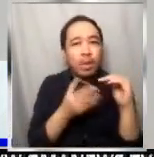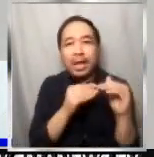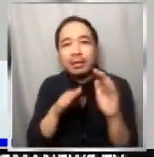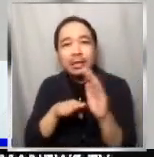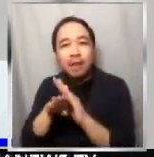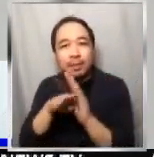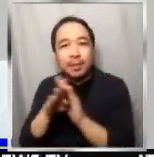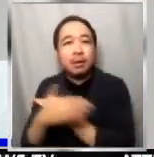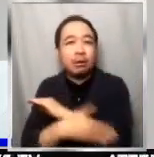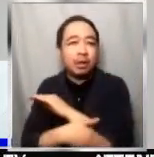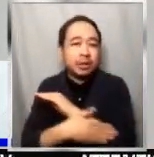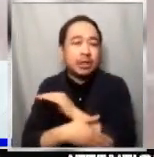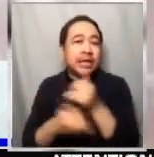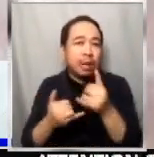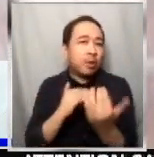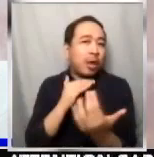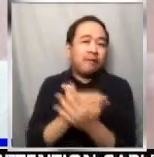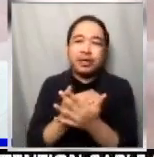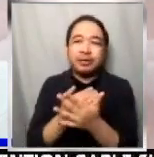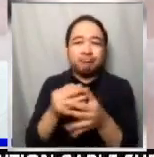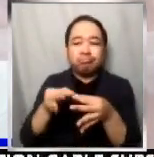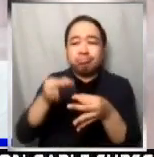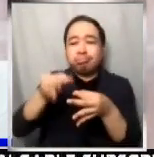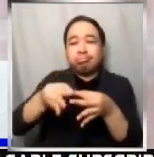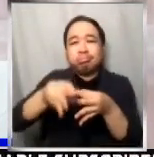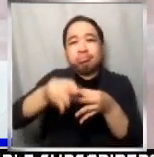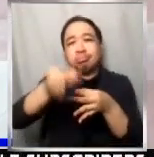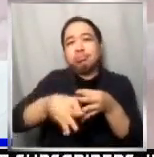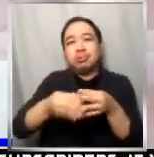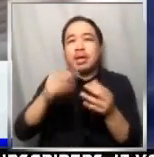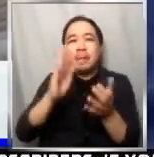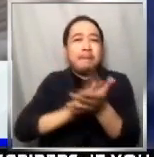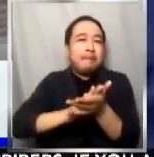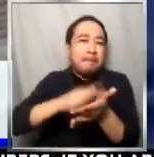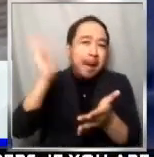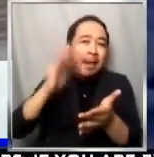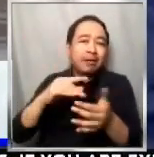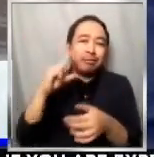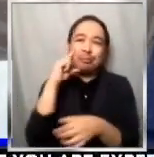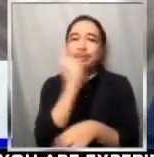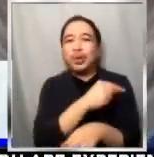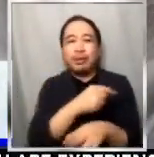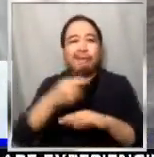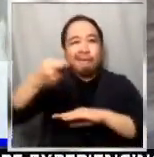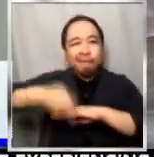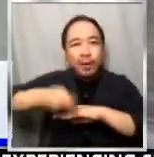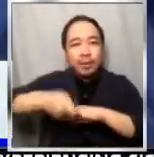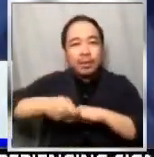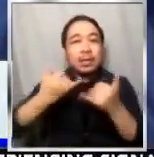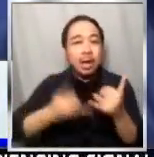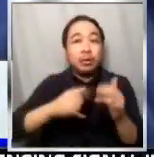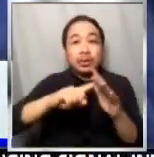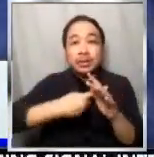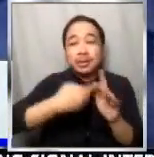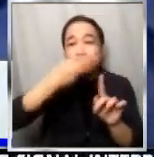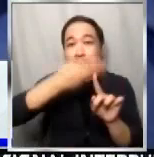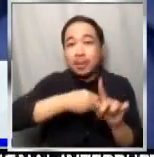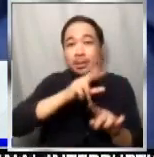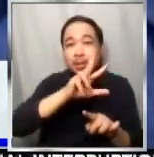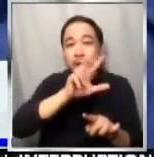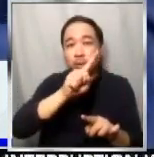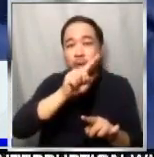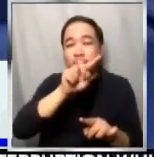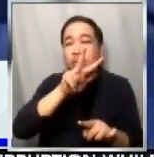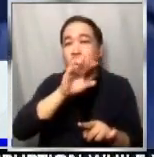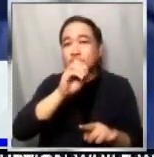at magastos na demandahan. Magiging operational ang programa simula March 31, 2021. At ma-access sa website